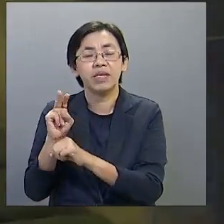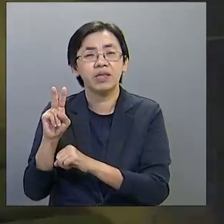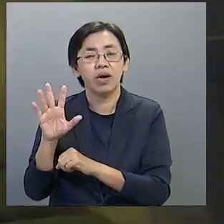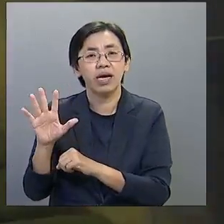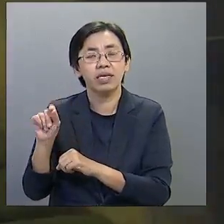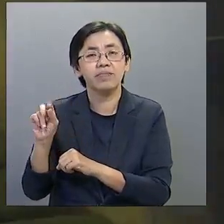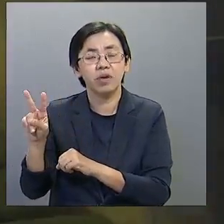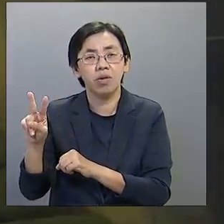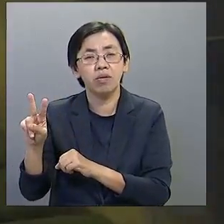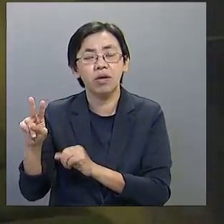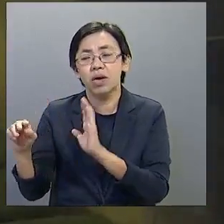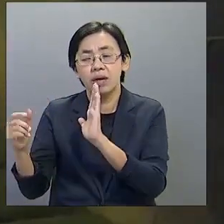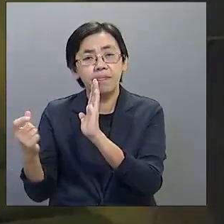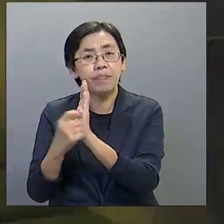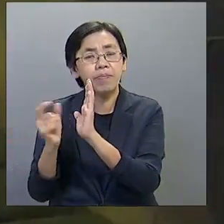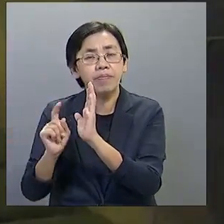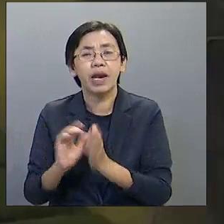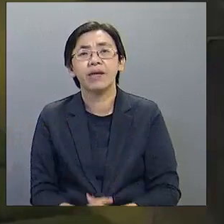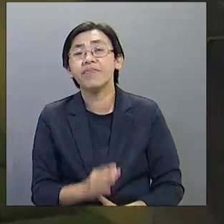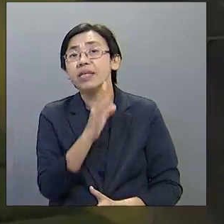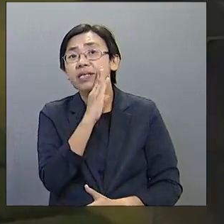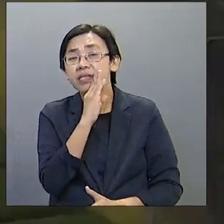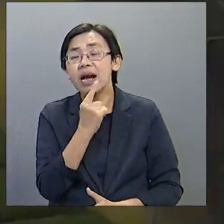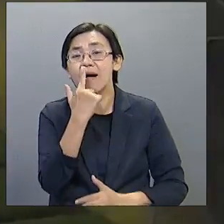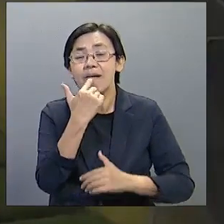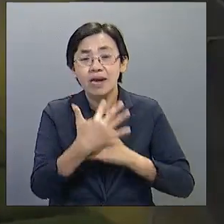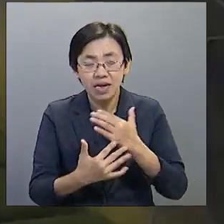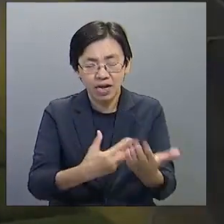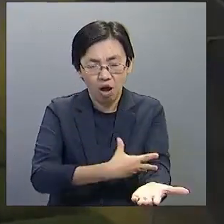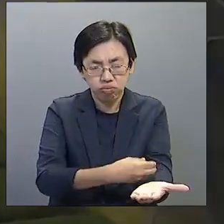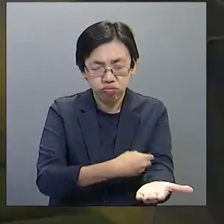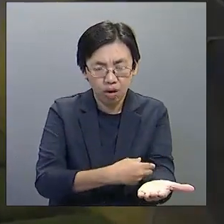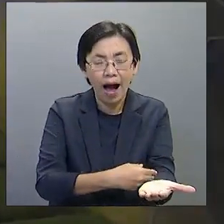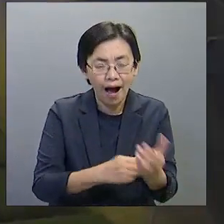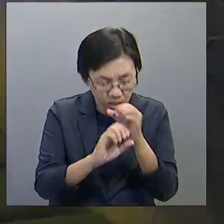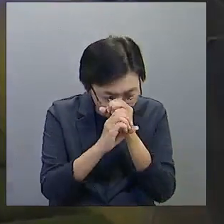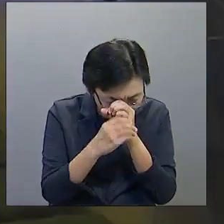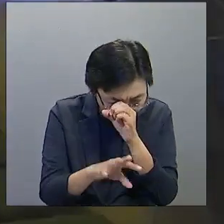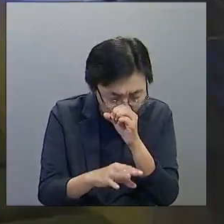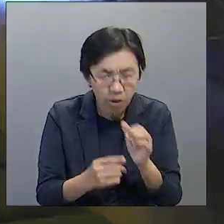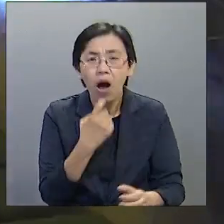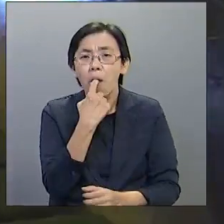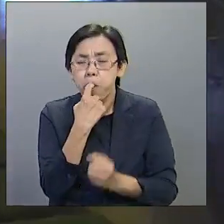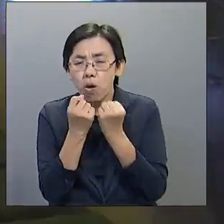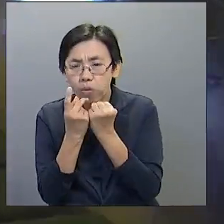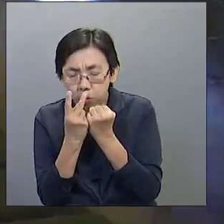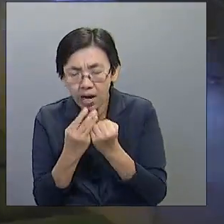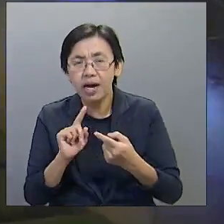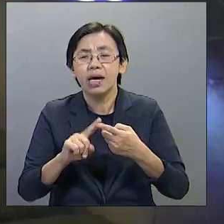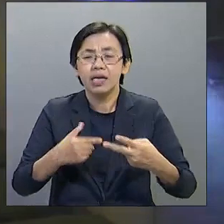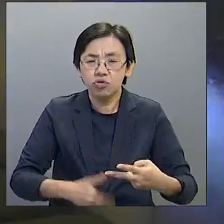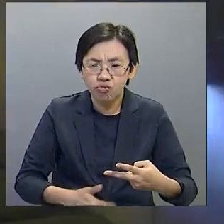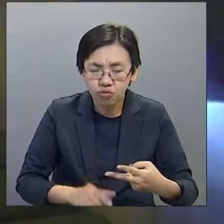กำหนดเอาไว้แบบนี้ค่ะหลังจากที่ได้ผลการตรวจเลือดมาแล้วไม่ว่าจะเป็นการตรวจด้วยการเป่าหรือปัสสาวะหรือจากเลือด